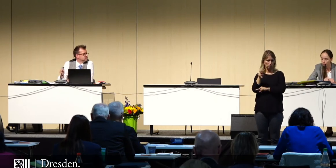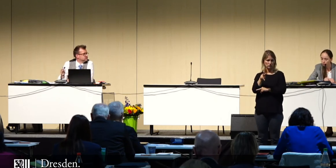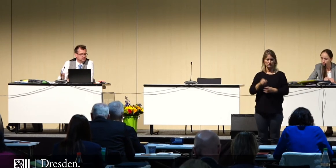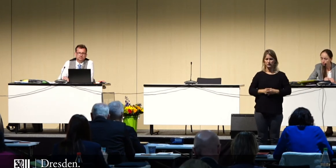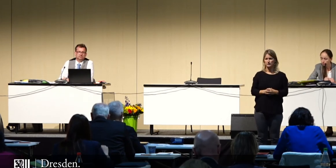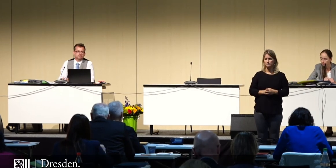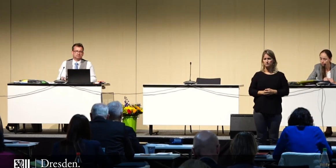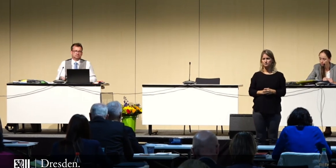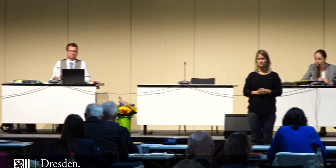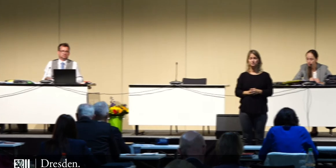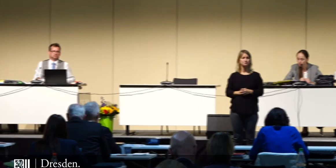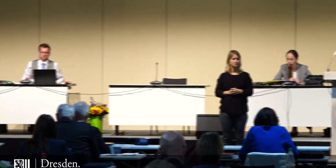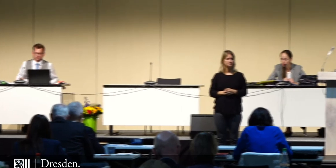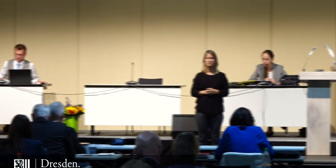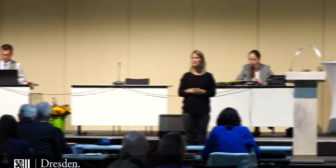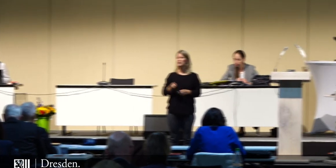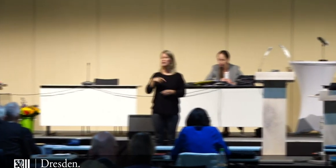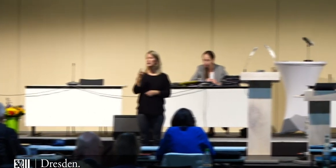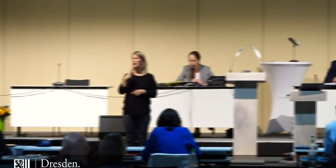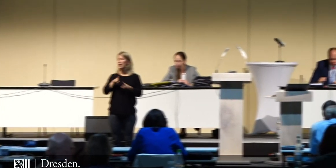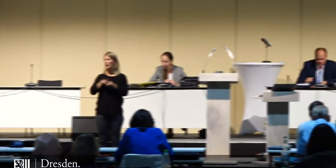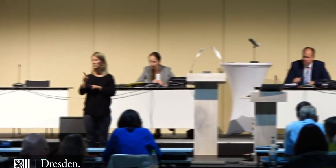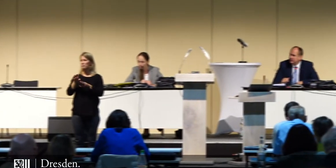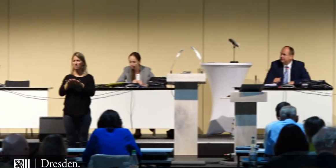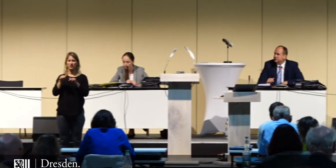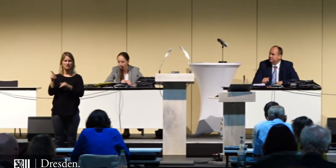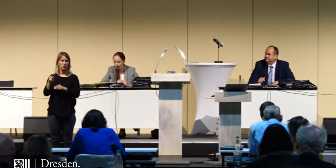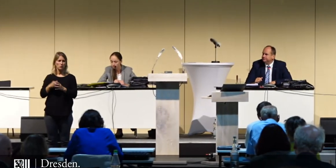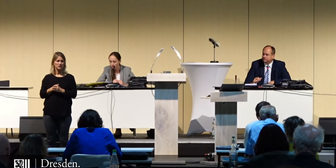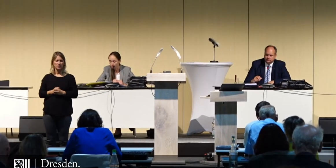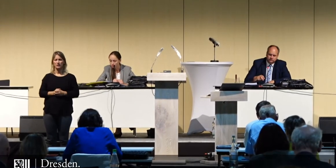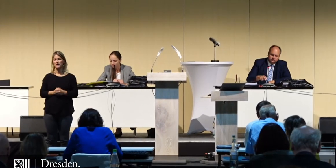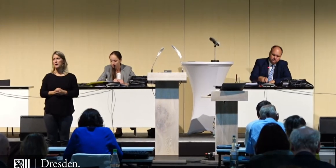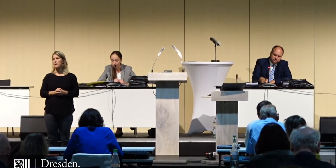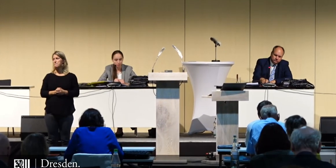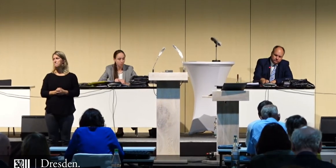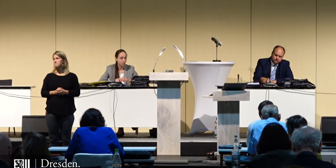So, wir setzen fort mit der FDP-Fraktion und hier Herr Fischer.